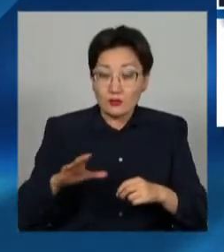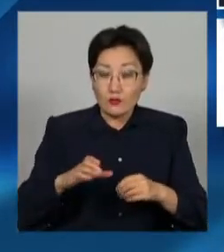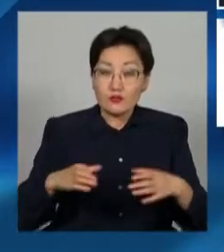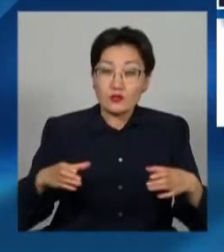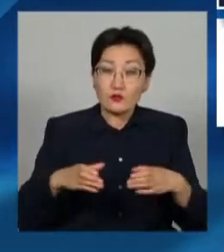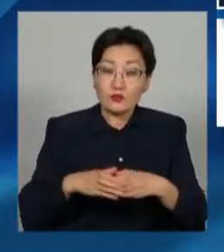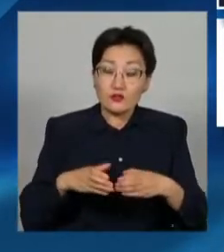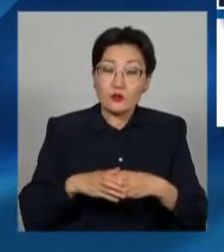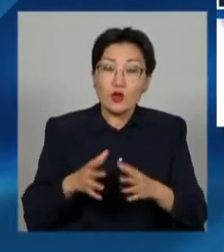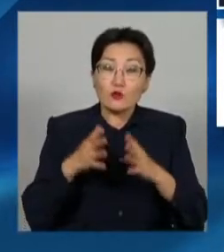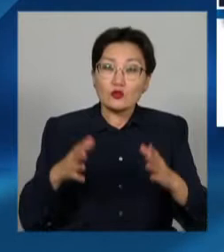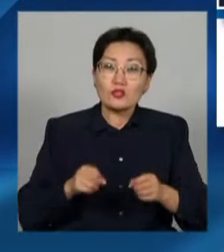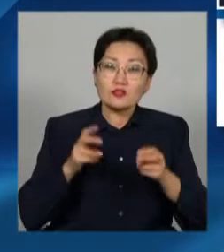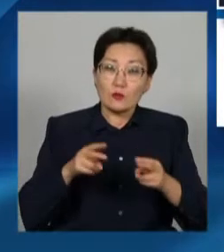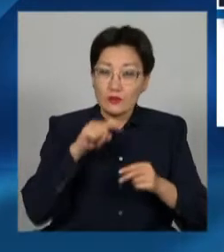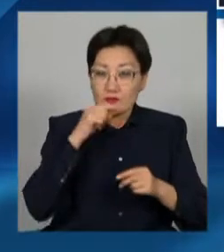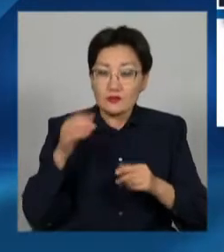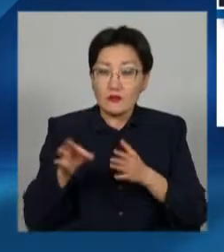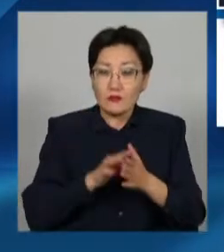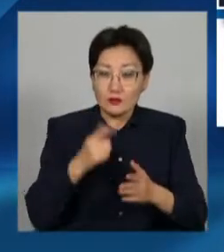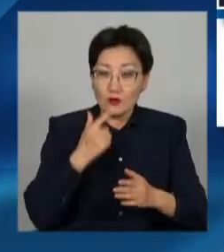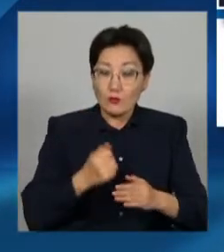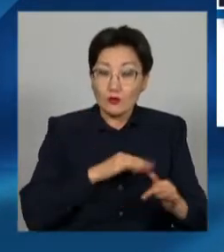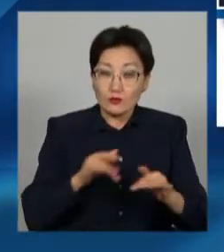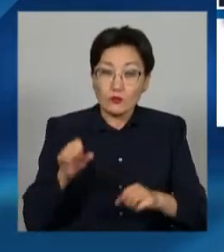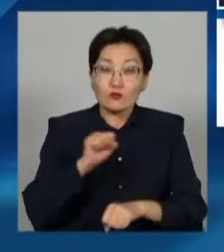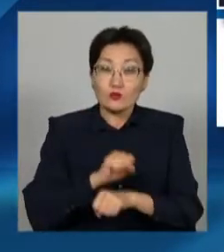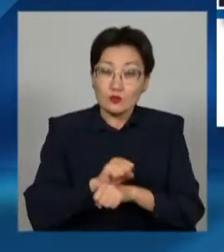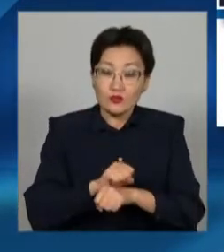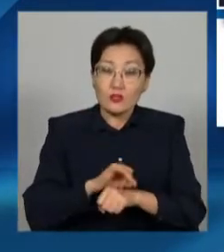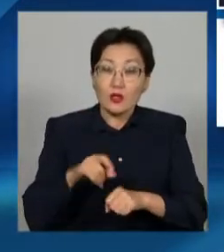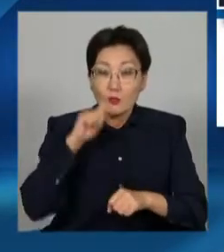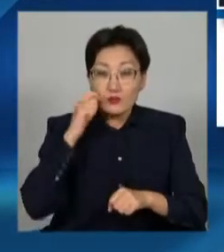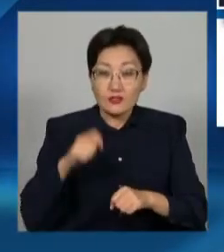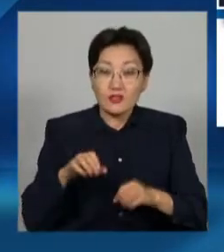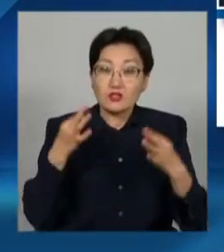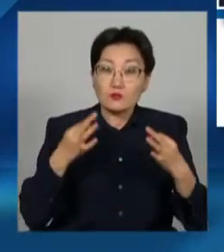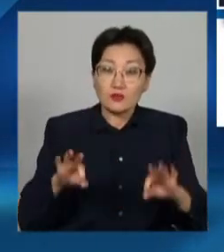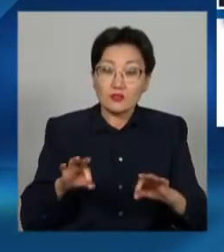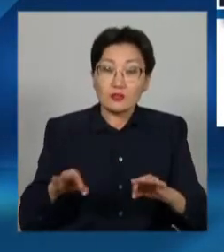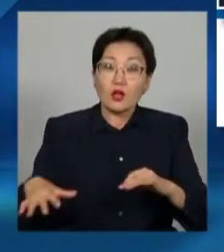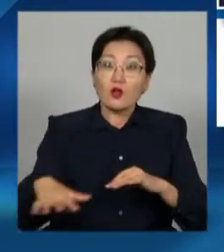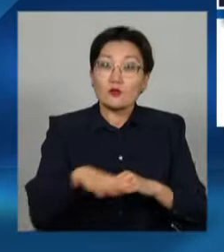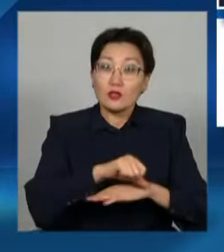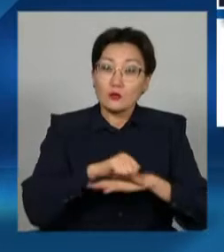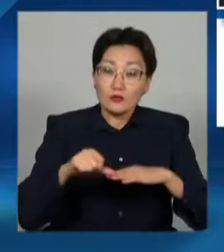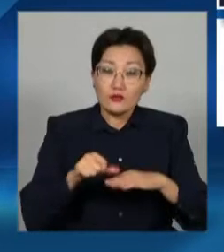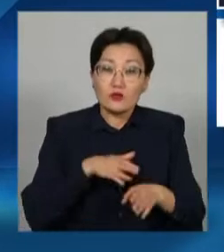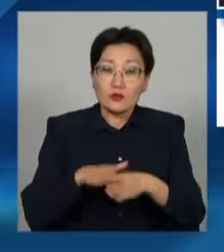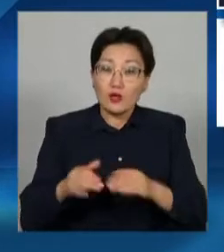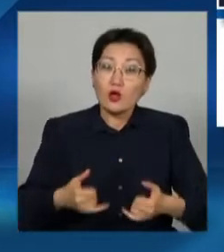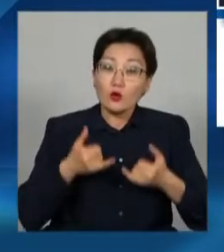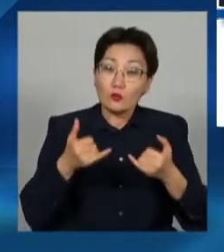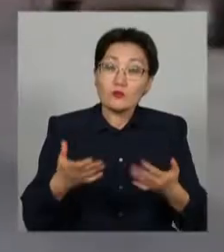евроатлантикалық қауіпсіздікке үлкен қауіп. Ресейді дереу әскери әрекетін тоқтатуға, Украинаның егемендігі мен аумақтық тұтастығын